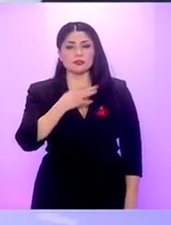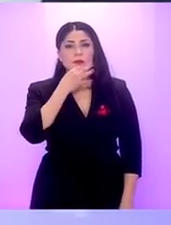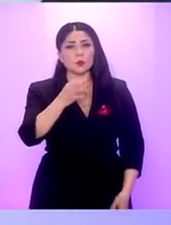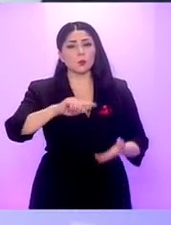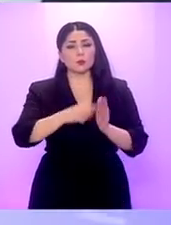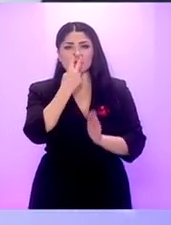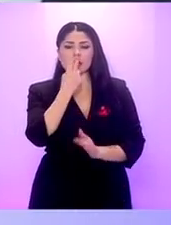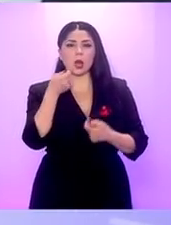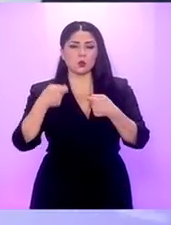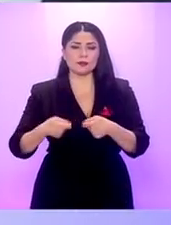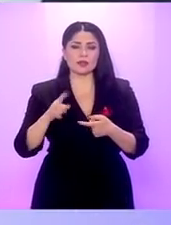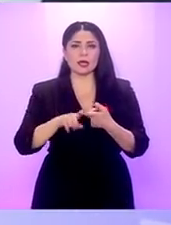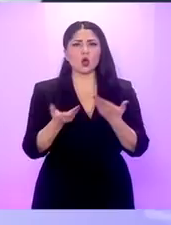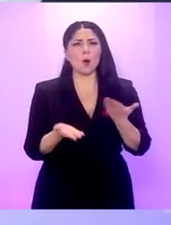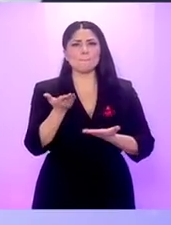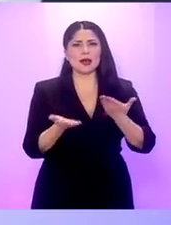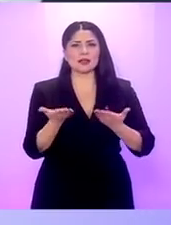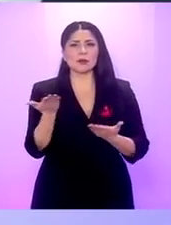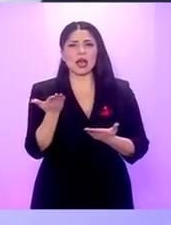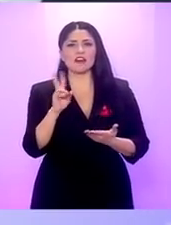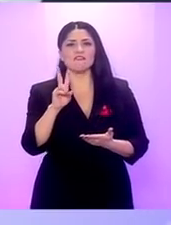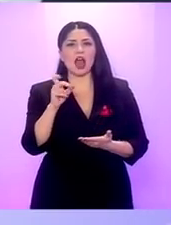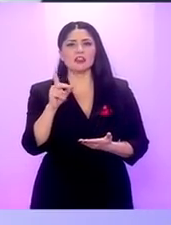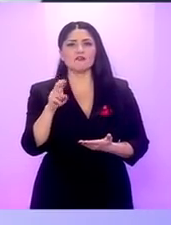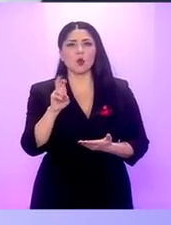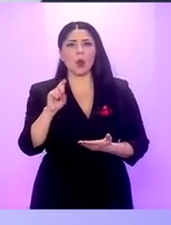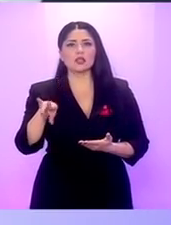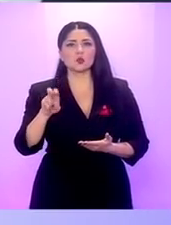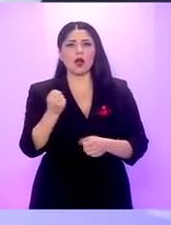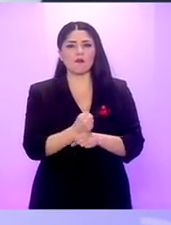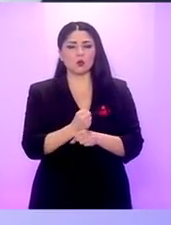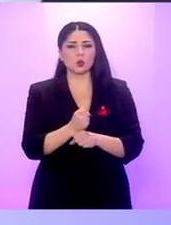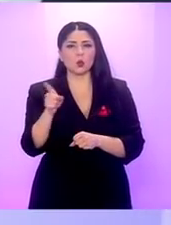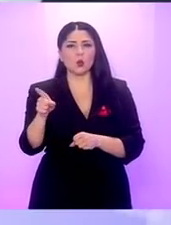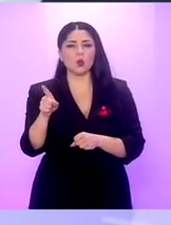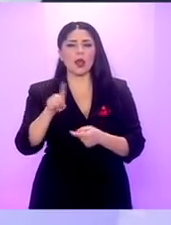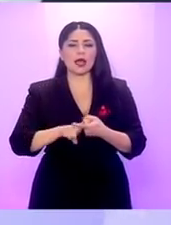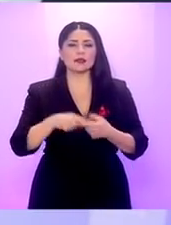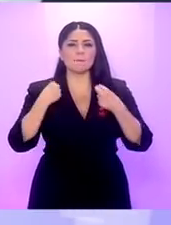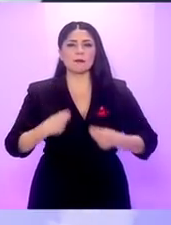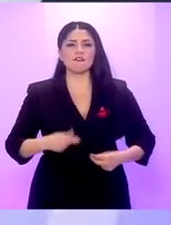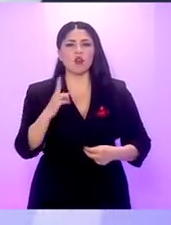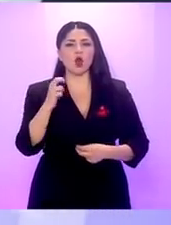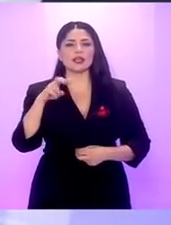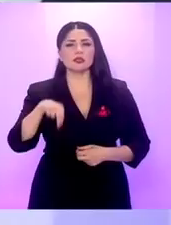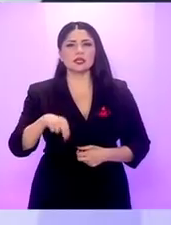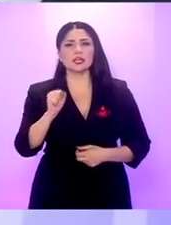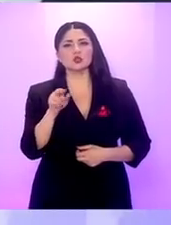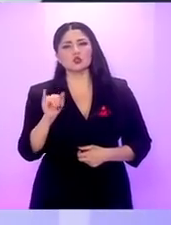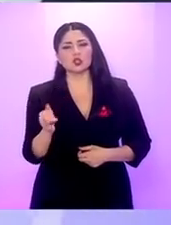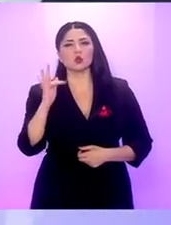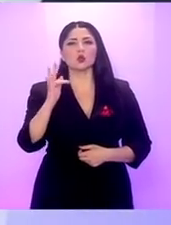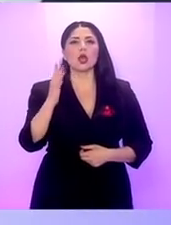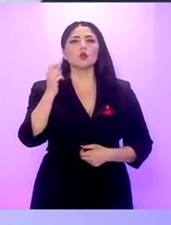părerea dumneavoastră în legătură cu această comparație pe care a făcut-o Vlad Voiculescu în ceea ce îl privește pe premierul Florin Câțu și Tudorel Toader.